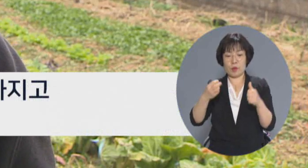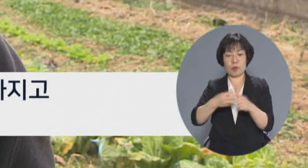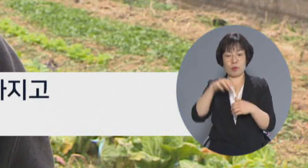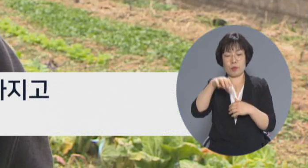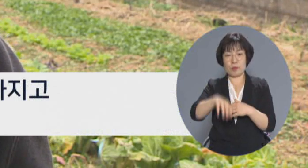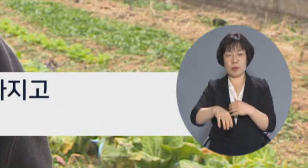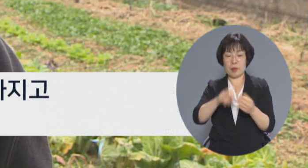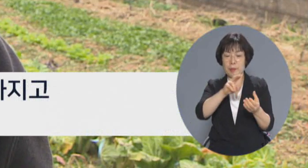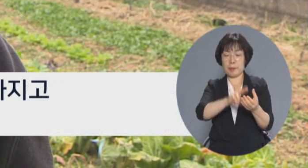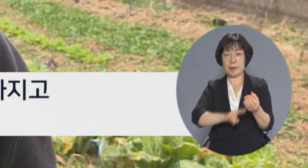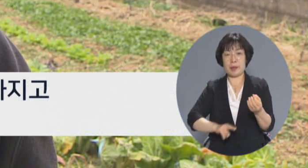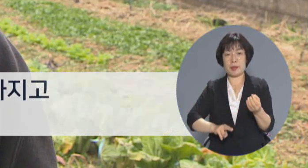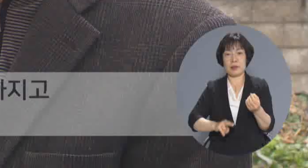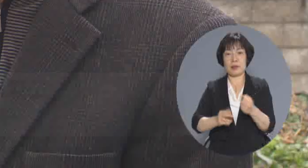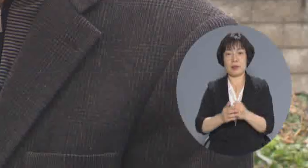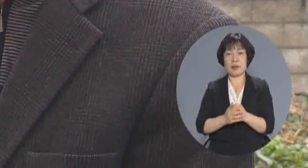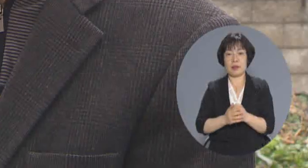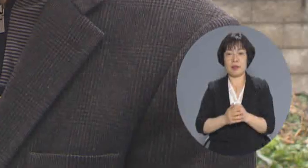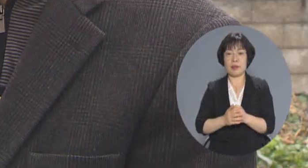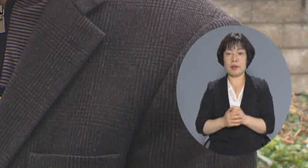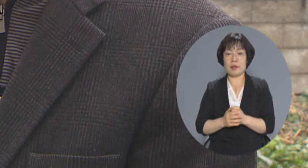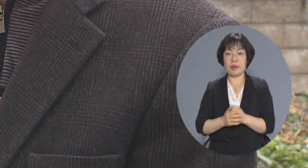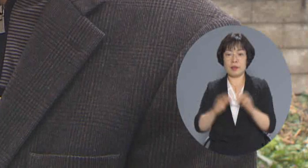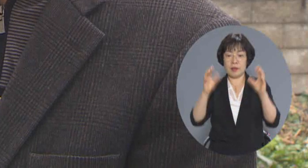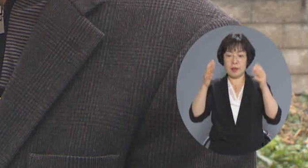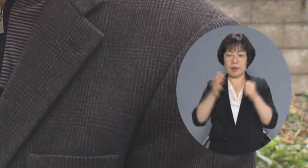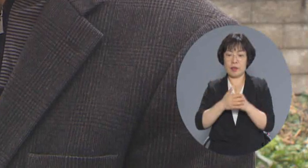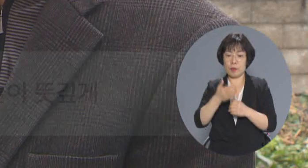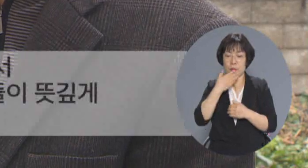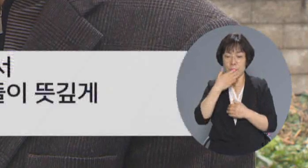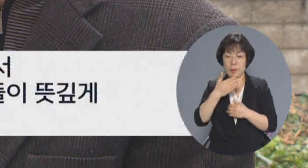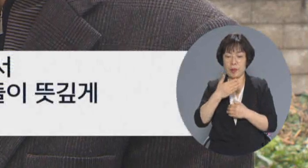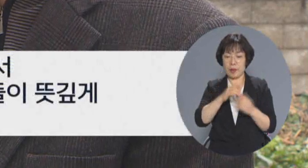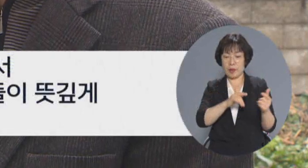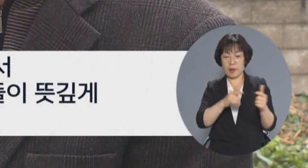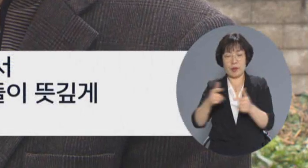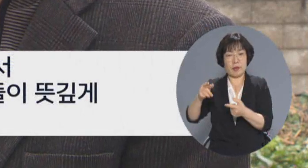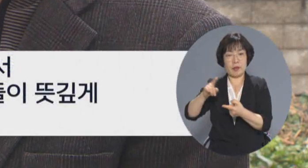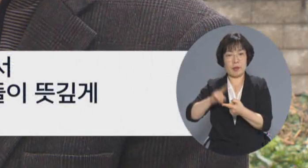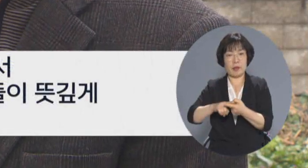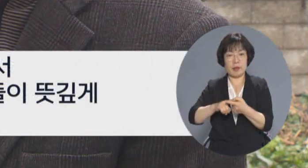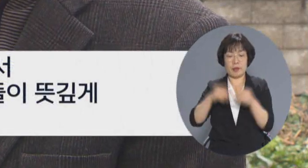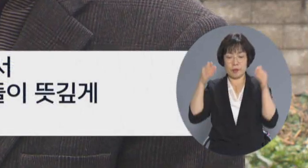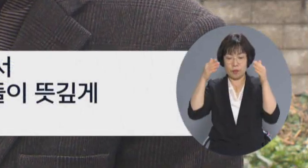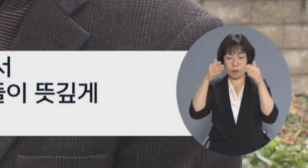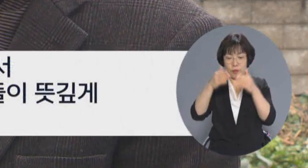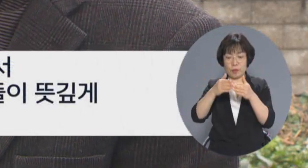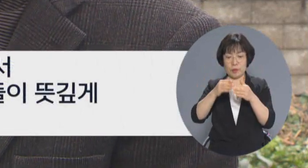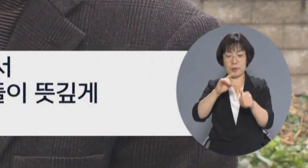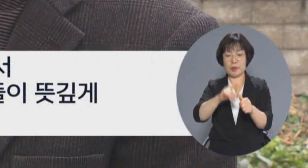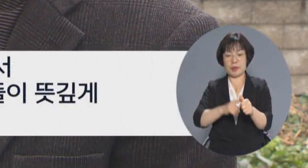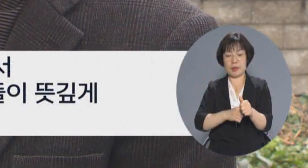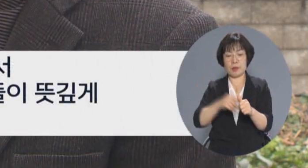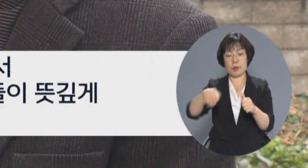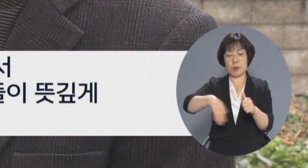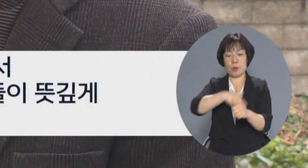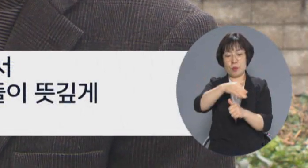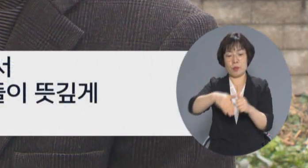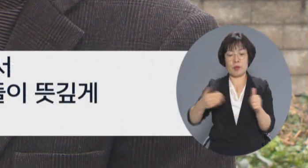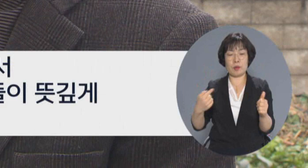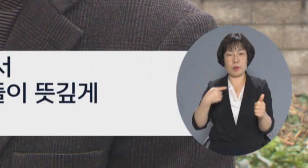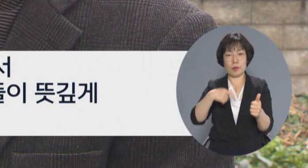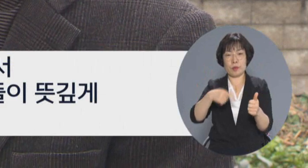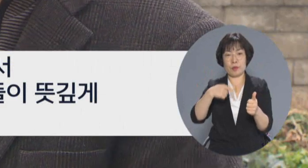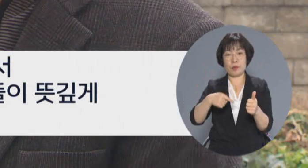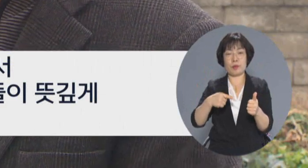앞에서 팔았는데 아이들이 먹을 수 있는 먹거리를 위주로 해서 생태환경 교육을